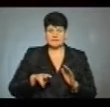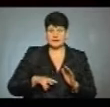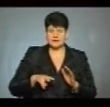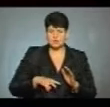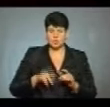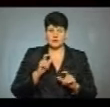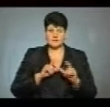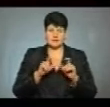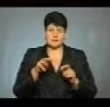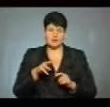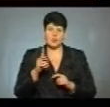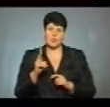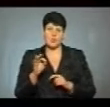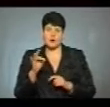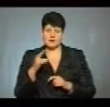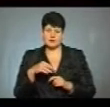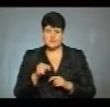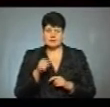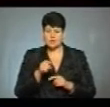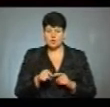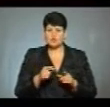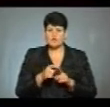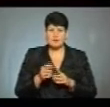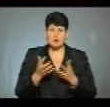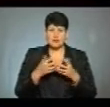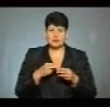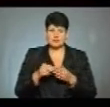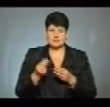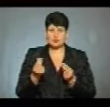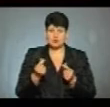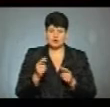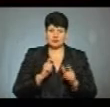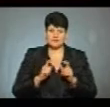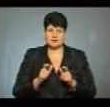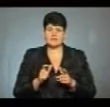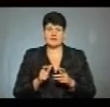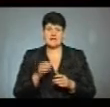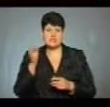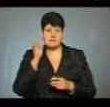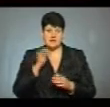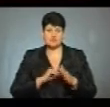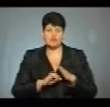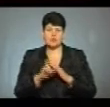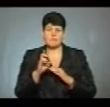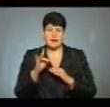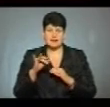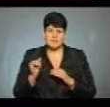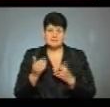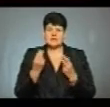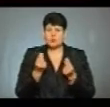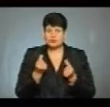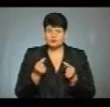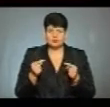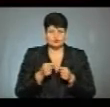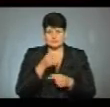медуніверситету Михайло Корда. За його словами, обладнання закупили за кошти університету та німецького фонду Belfast. Скільки коштує відділення, сказати поки